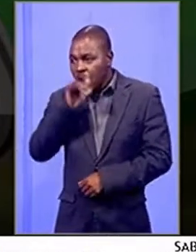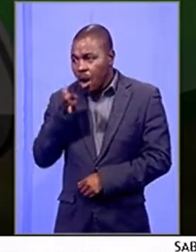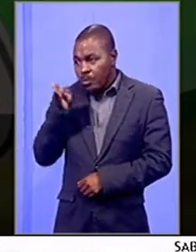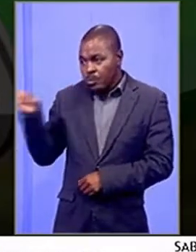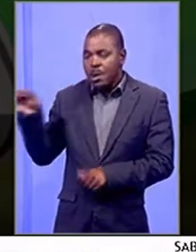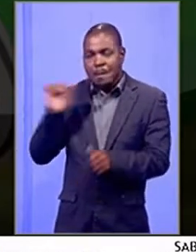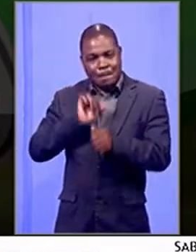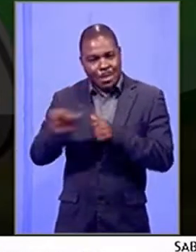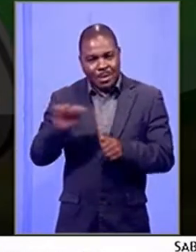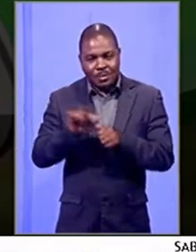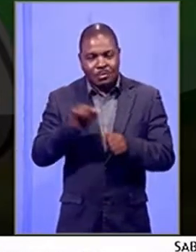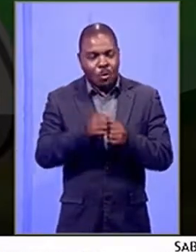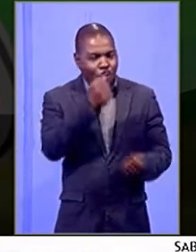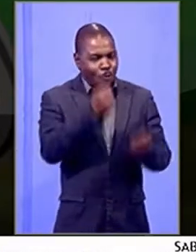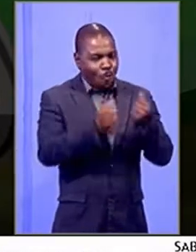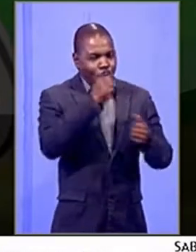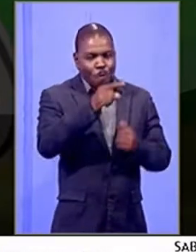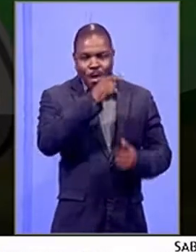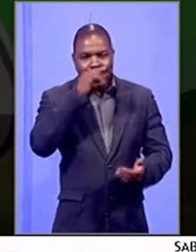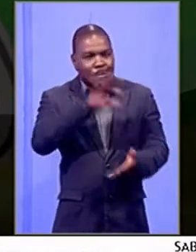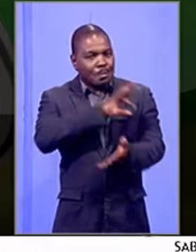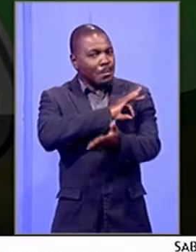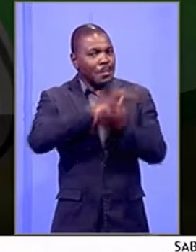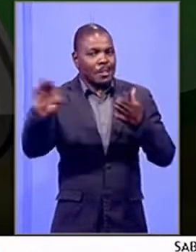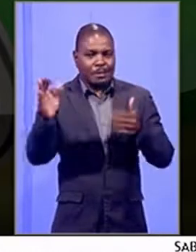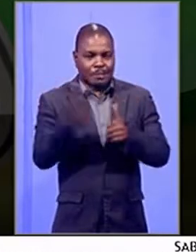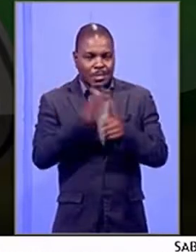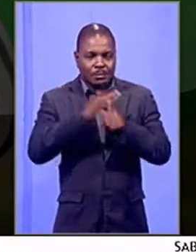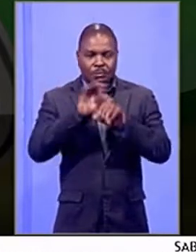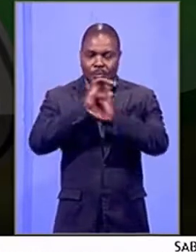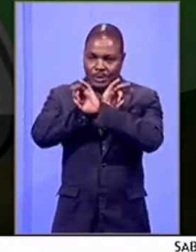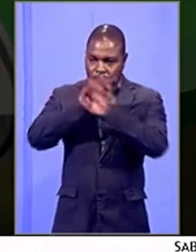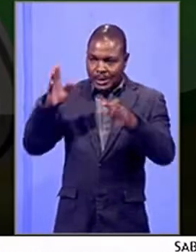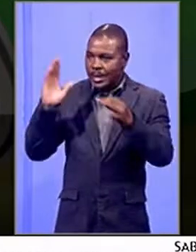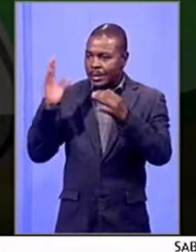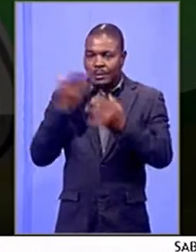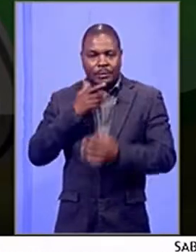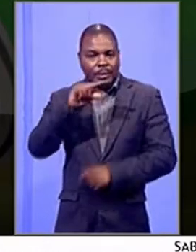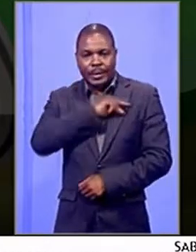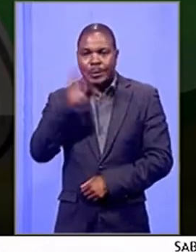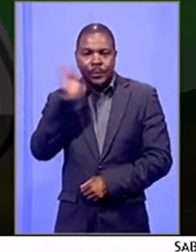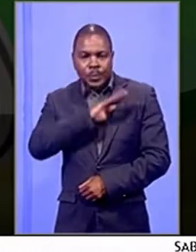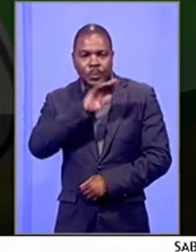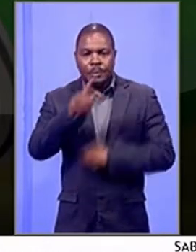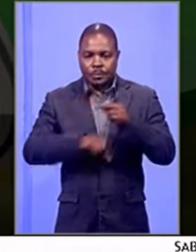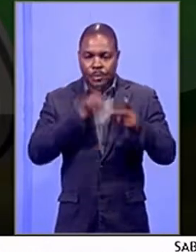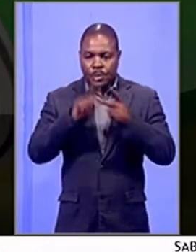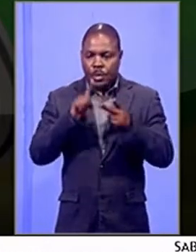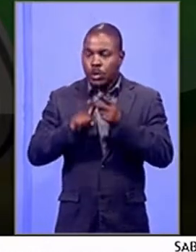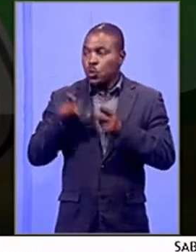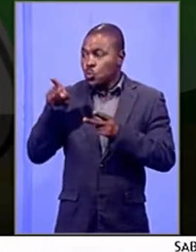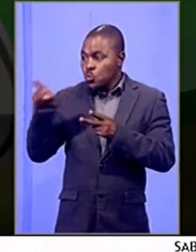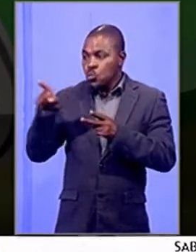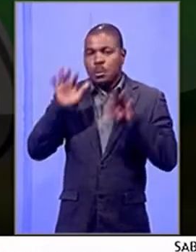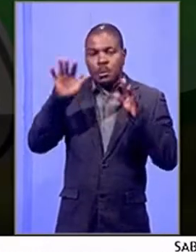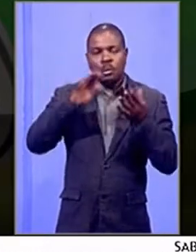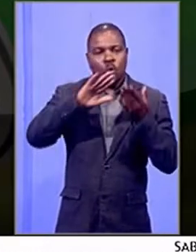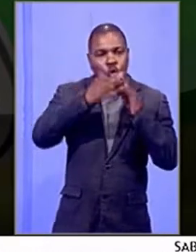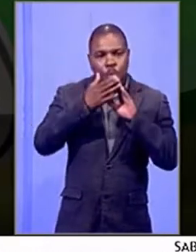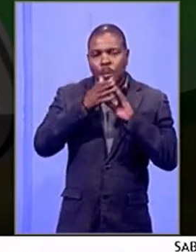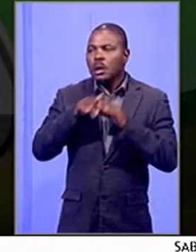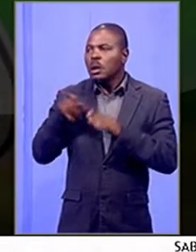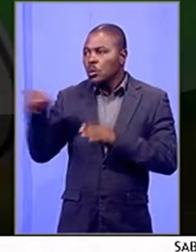bitso la hao hore ho hlake hore ha ona molato ebe setjhaba seo se teletseng pele se kgona ho tshepa jalo